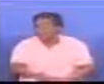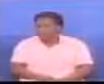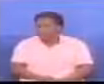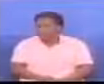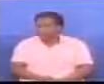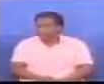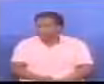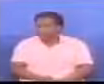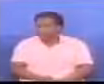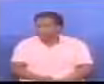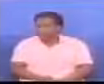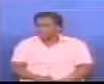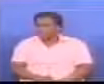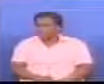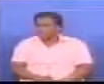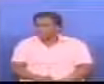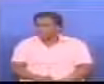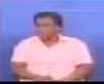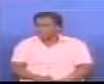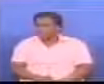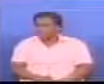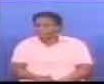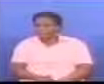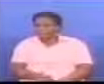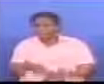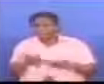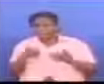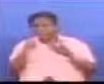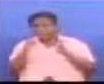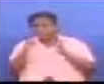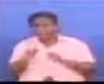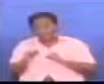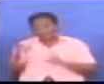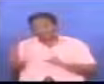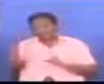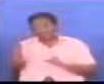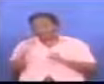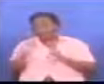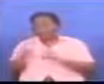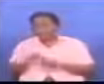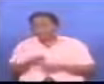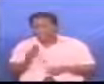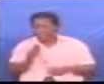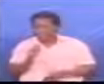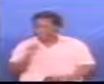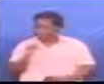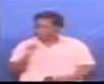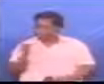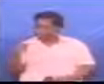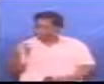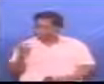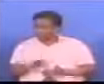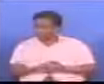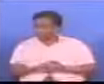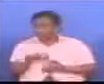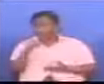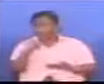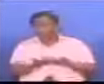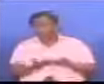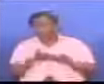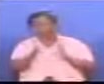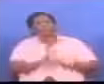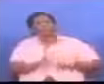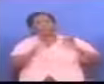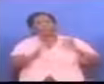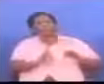Kwa mimi nilitegemea, hebu tufikirie upya, pesa kidogo tulionayo twendeni tukaboresha maslahi